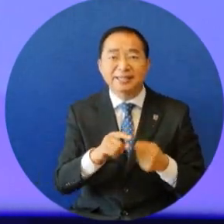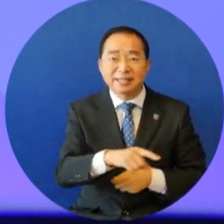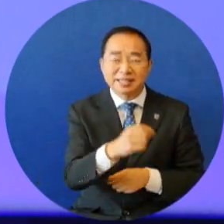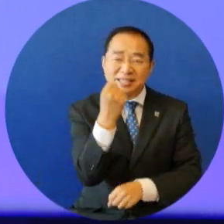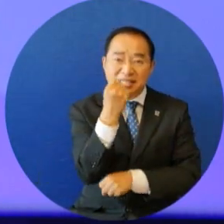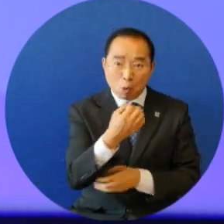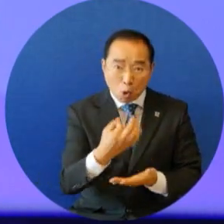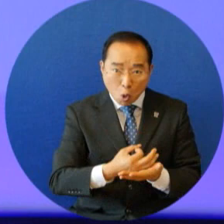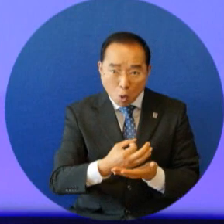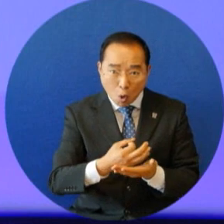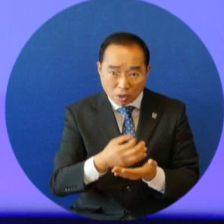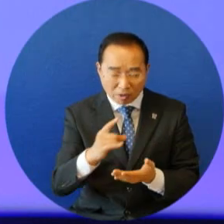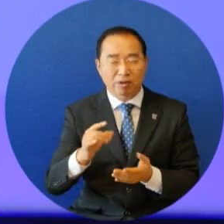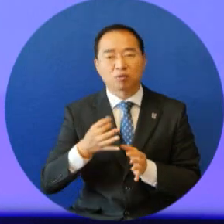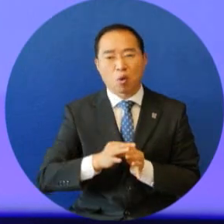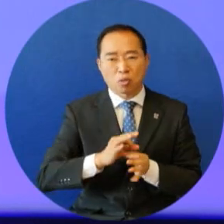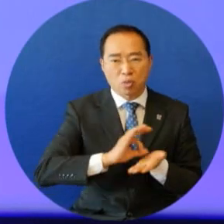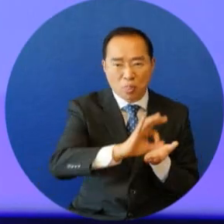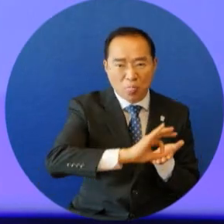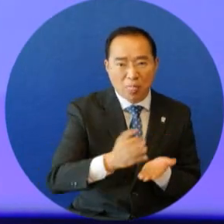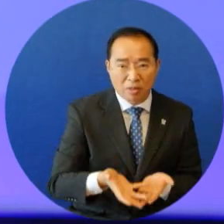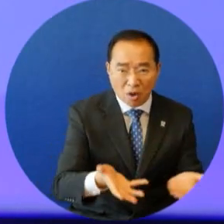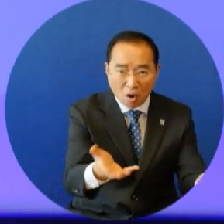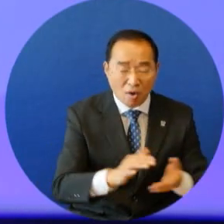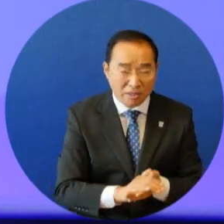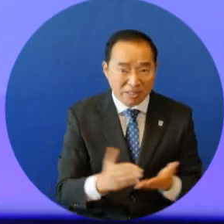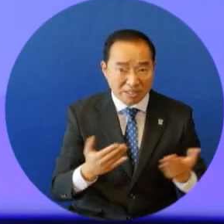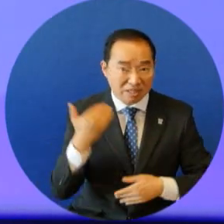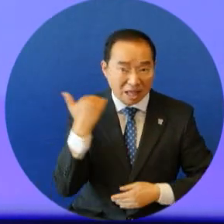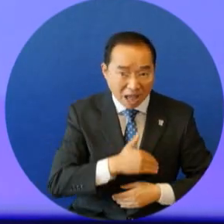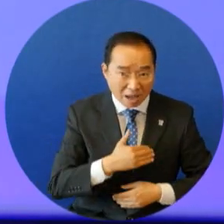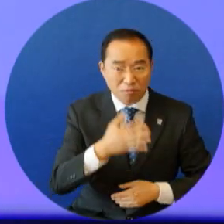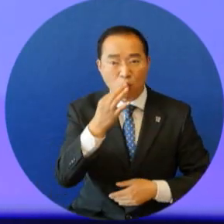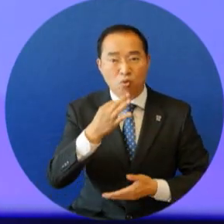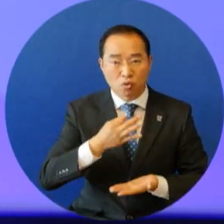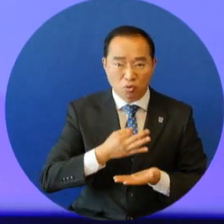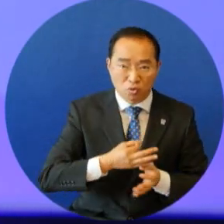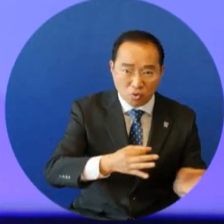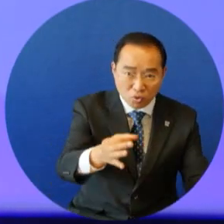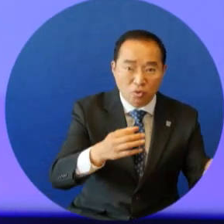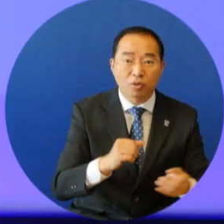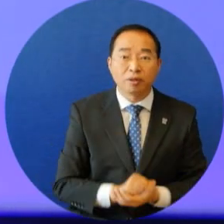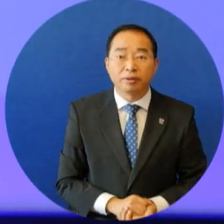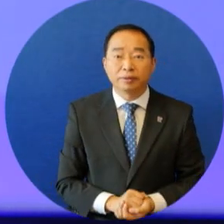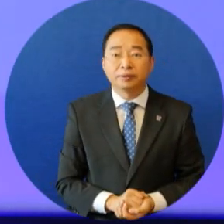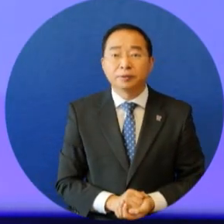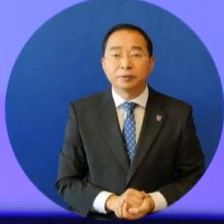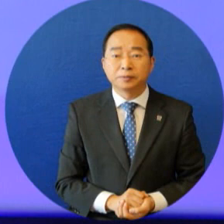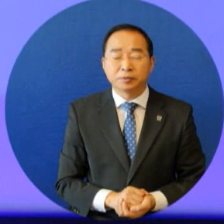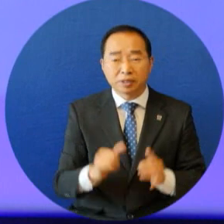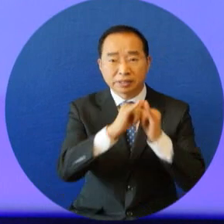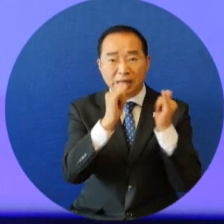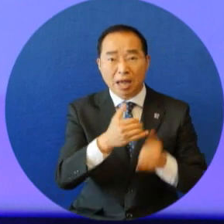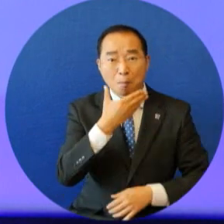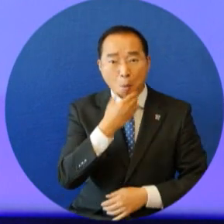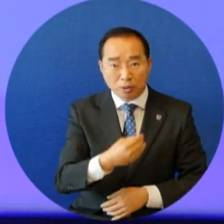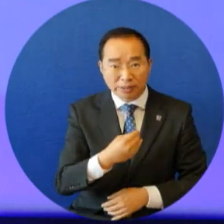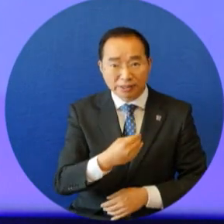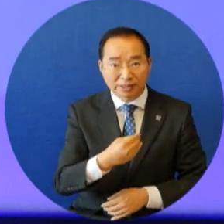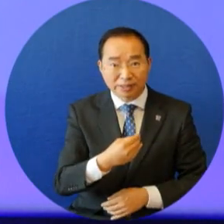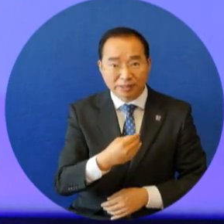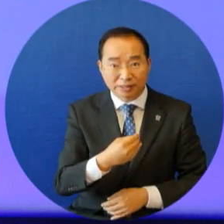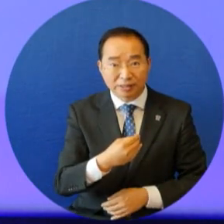개인 기본소득, 그 다음에 실직자들 실직 그 보험급여, 그 다음에